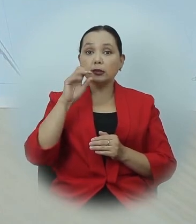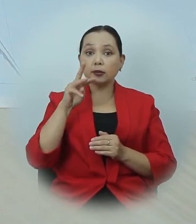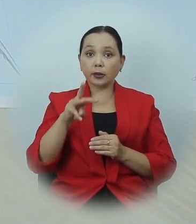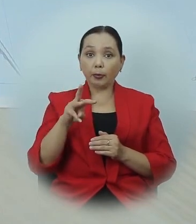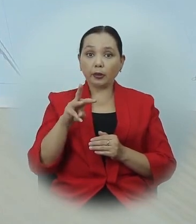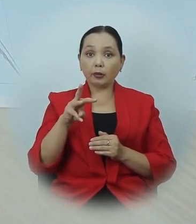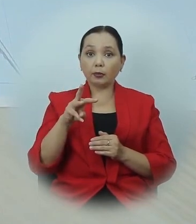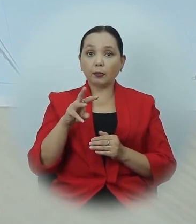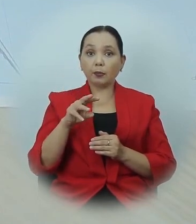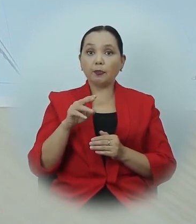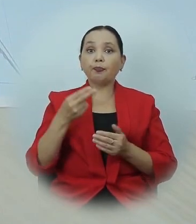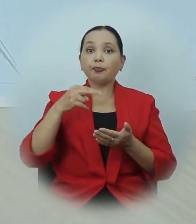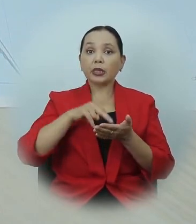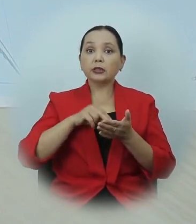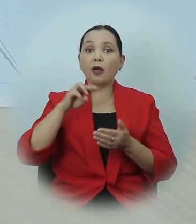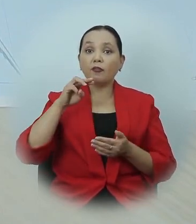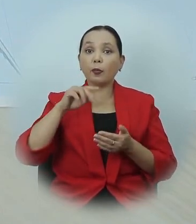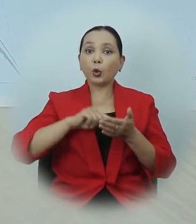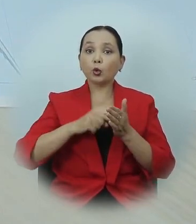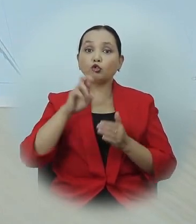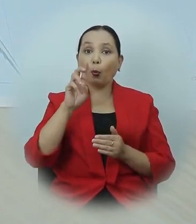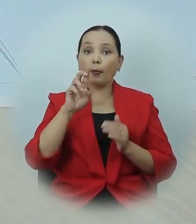сантиметра, ставим точку